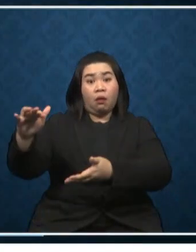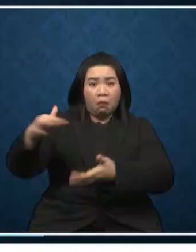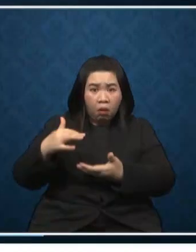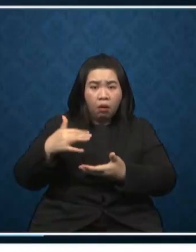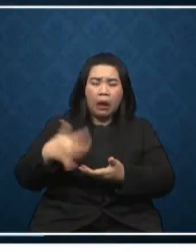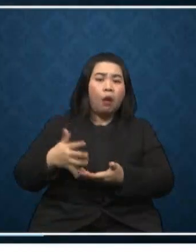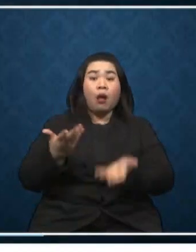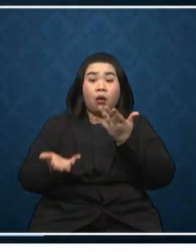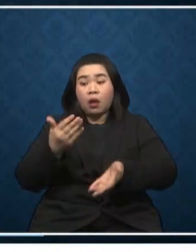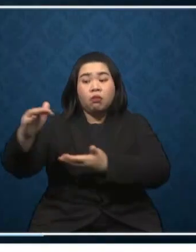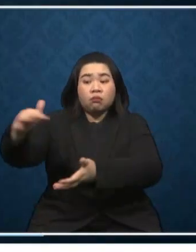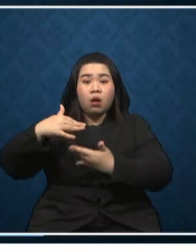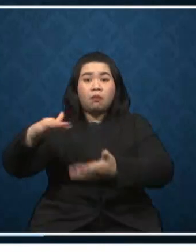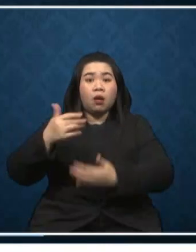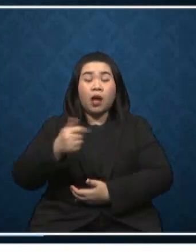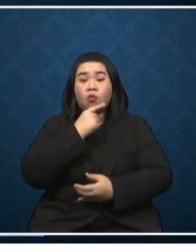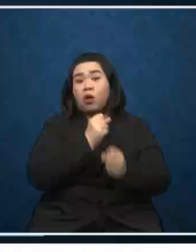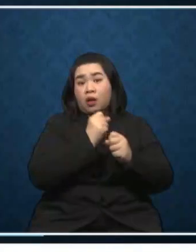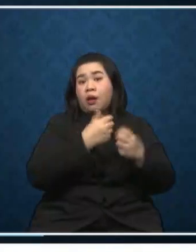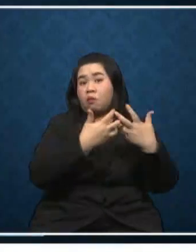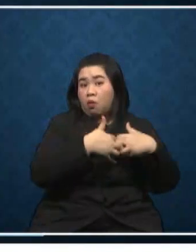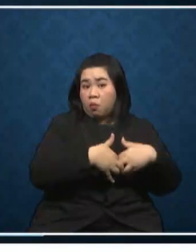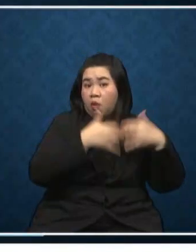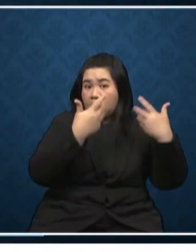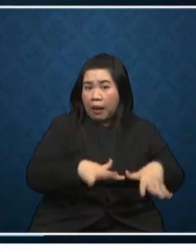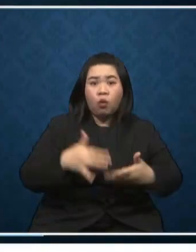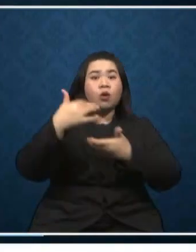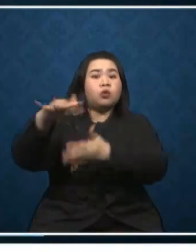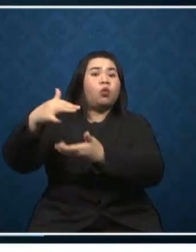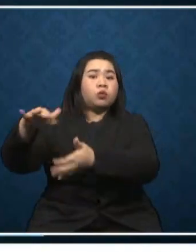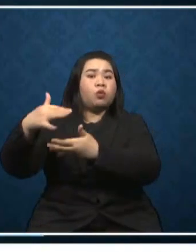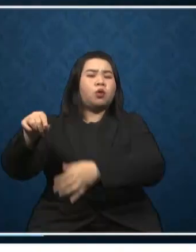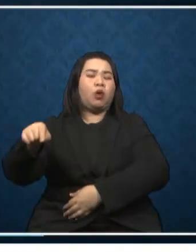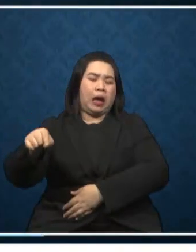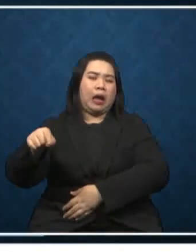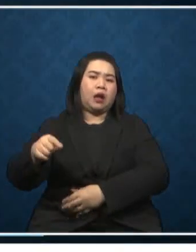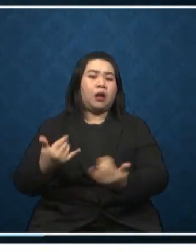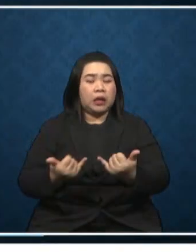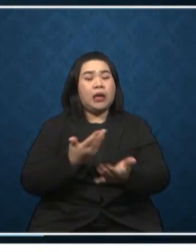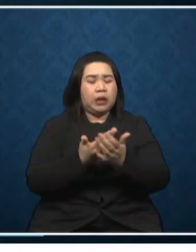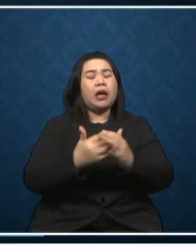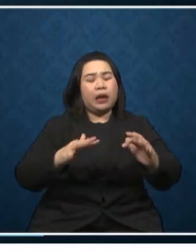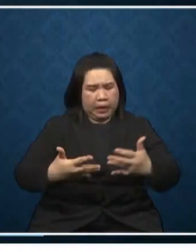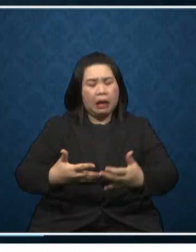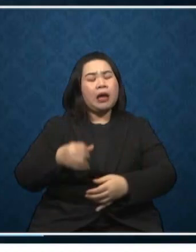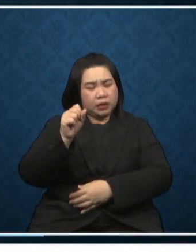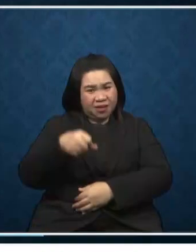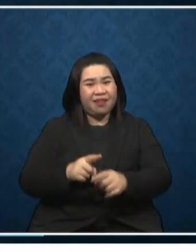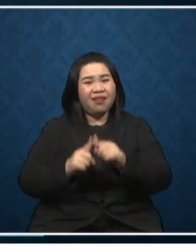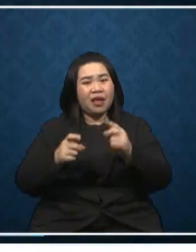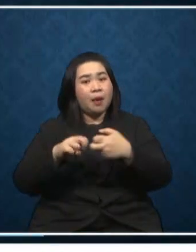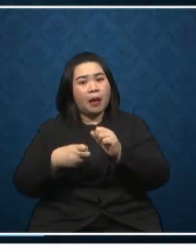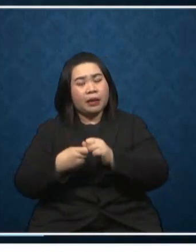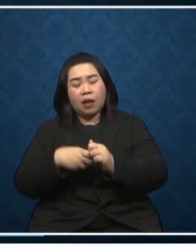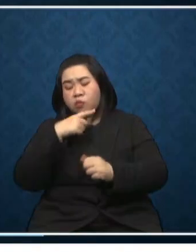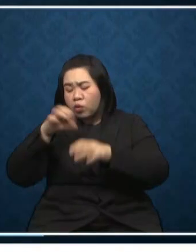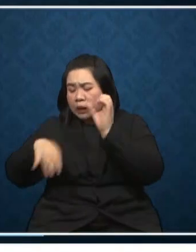อากสาหกรมจตประเทศแล้ผิดเสรจแลส่งออกอยเดยวเงินไขคส่งออกอยเดยวอัี้ก็ทำรๆกปเทศเป็กรรมแต่กากุ